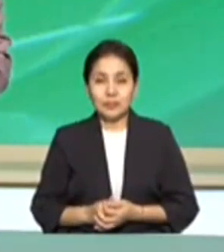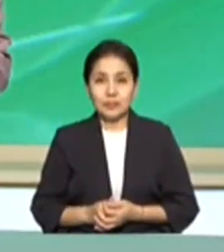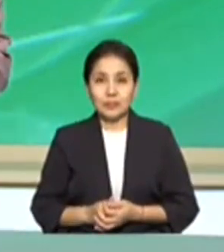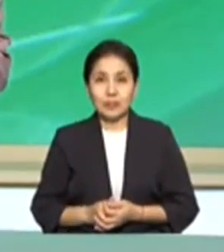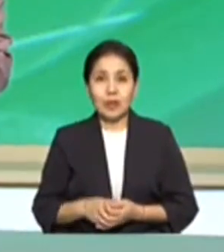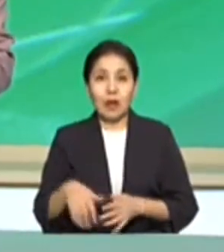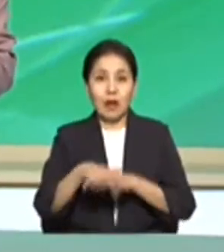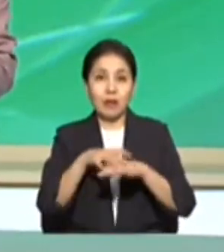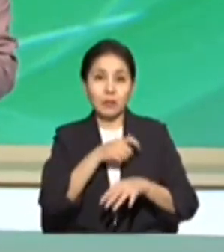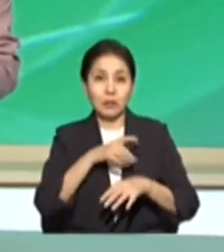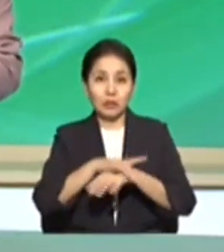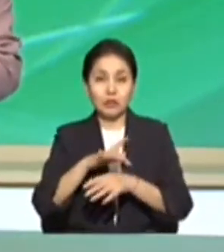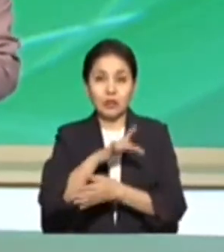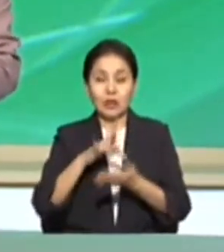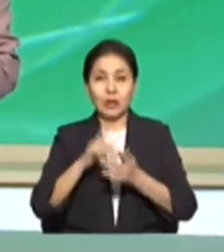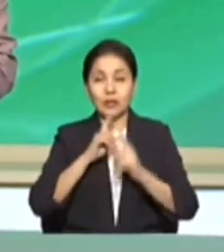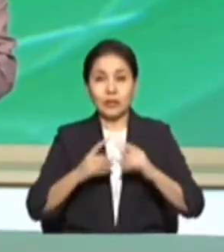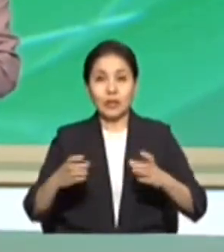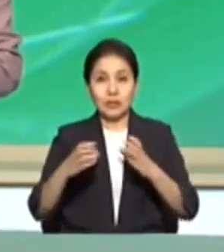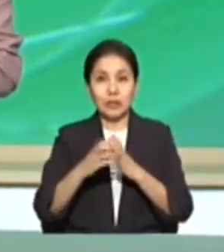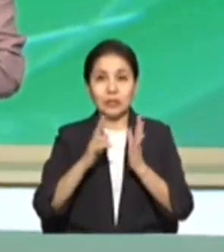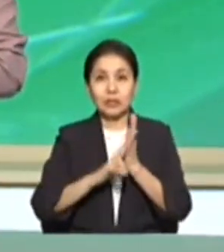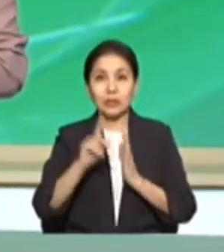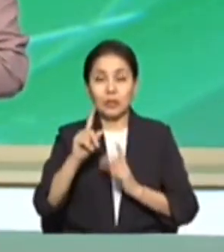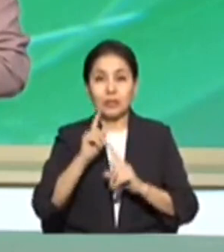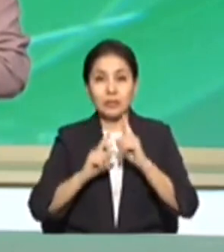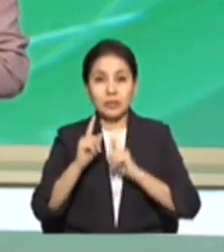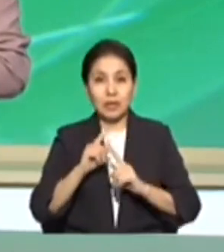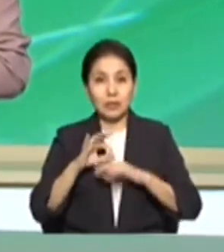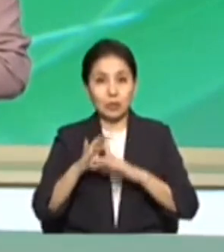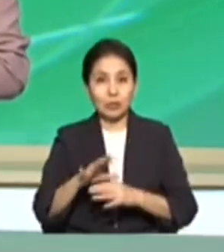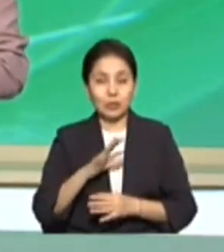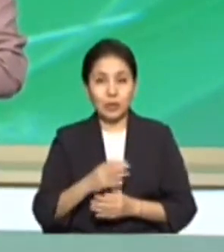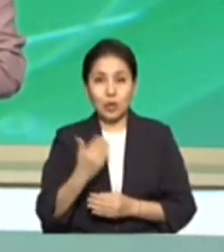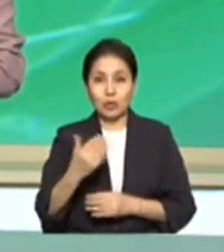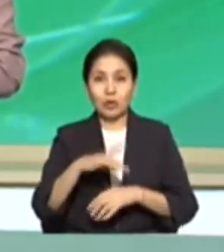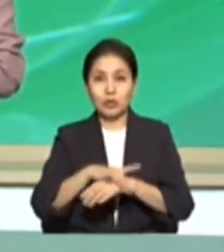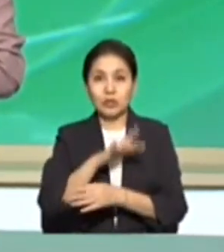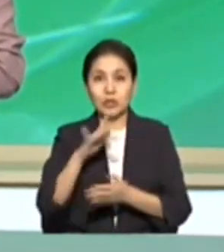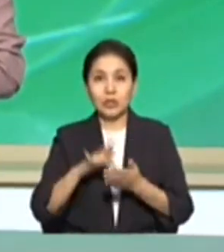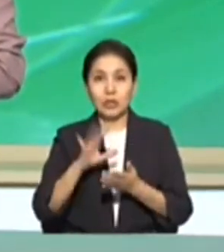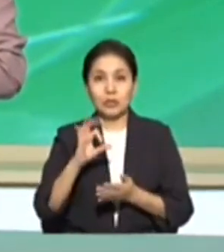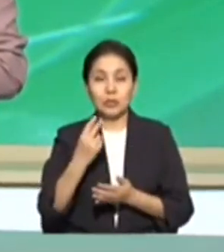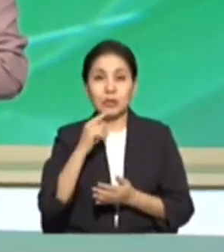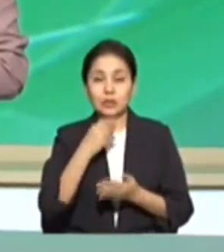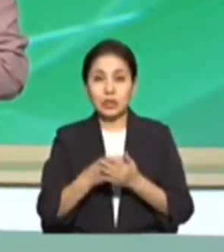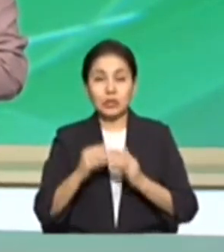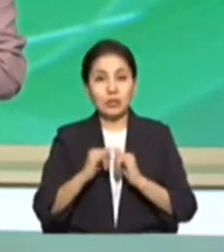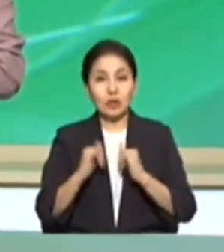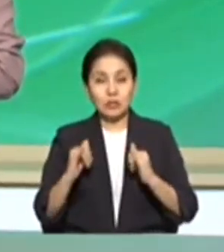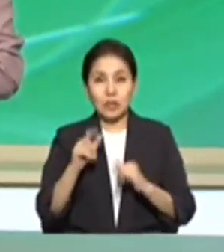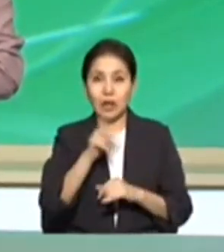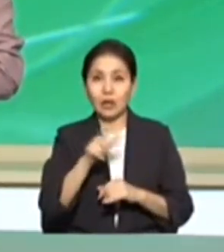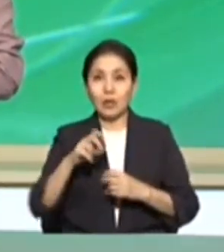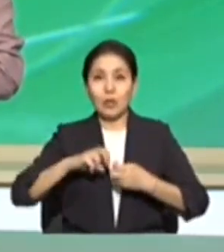Xalq deputatlari Toshkent shahar kengashining navbatdagi 81-chi sessiyasi bo'lib o'tdi. Unda Toshkent shahrini ijtimoiy-iqtisodiy rivojlantirish,